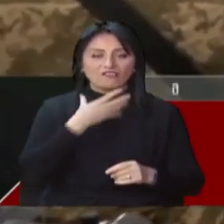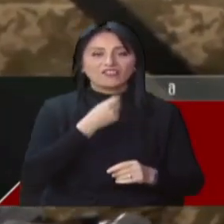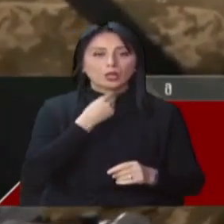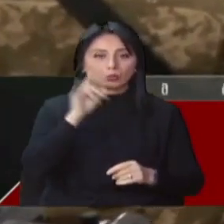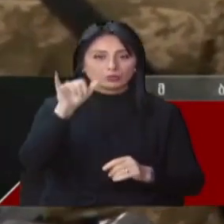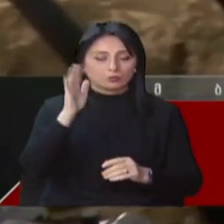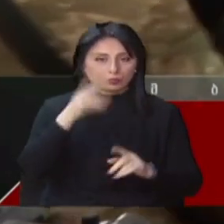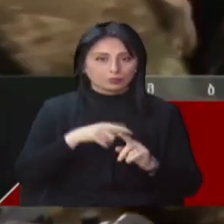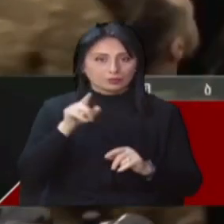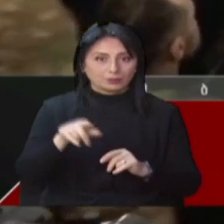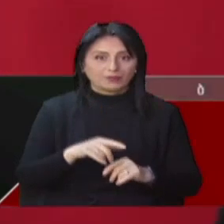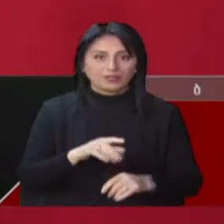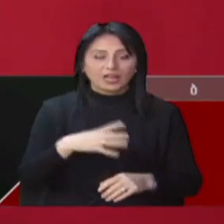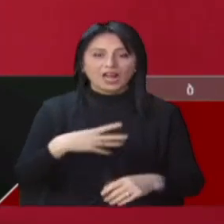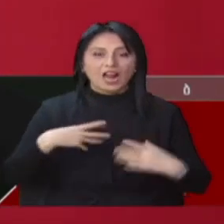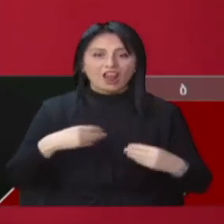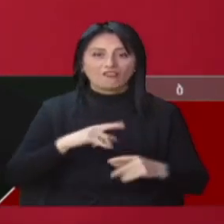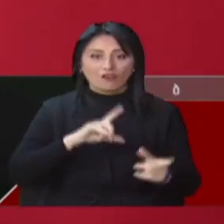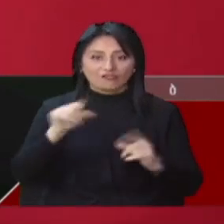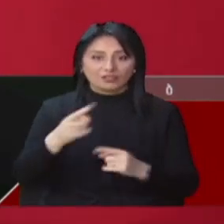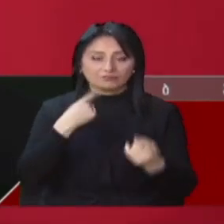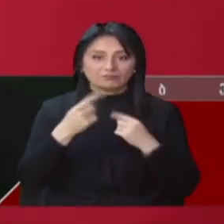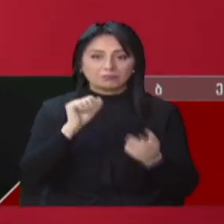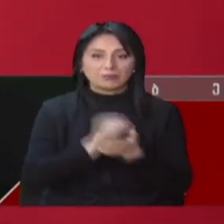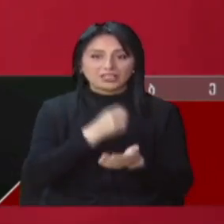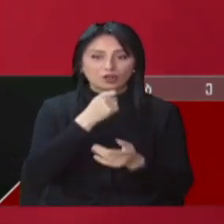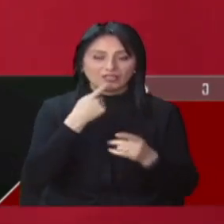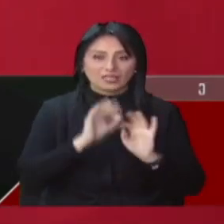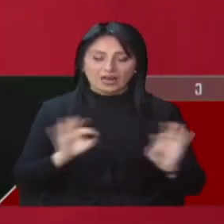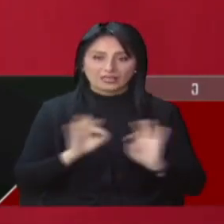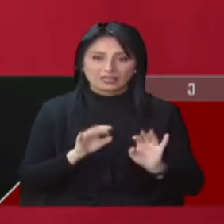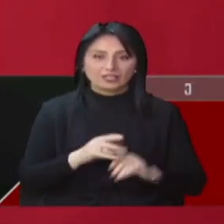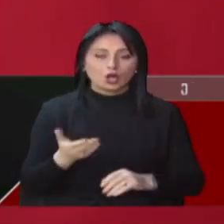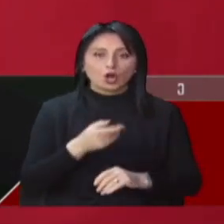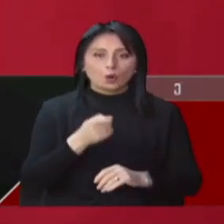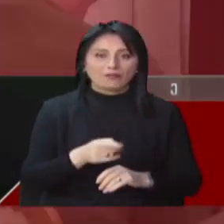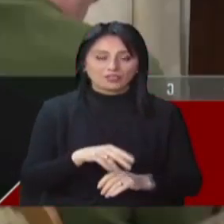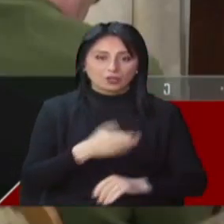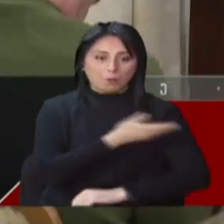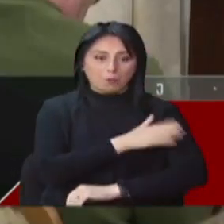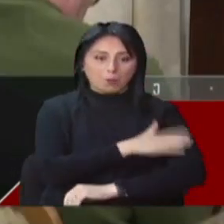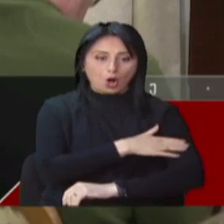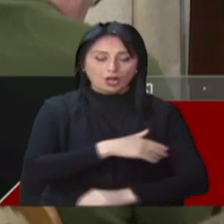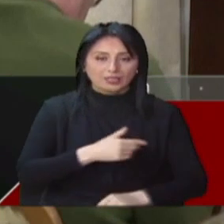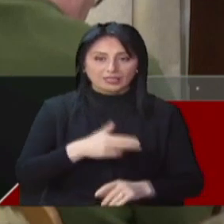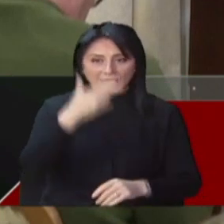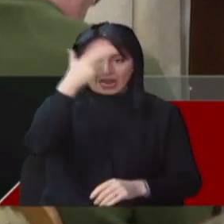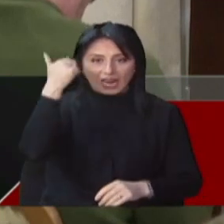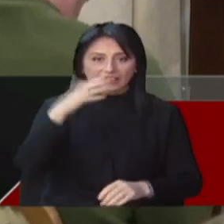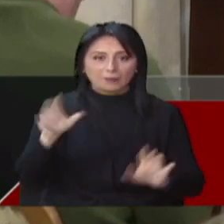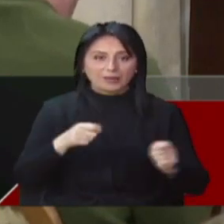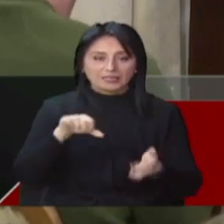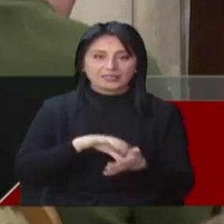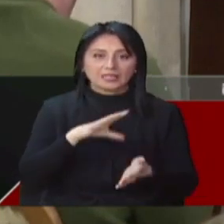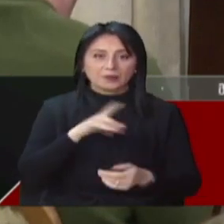გაიმართება. ამის თაობაზე ზელენსკი ლვოვში ვიზიტისას გამართულ ერთობლივ პრესკონფერენციაზე განაცხადა, რომელსაც პოლონეთის და ლიეტოვის პრეზიდენტებიც